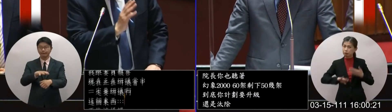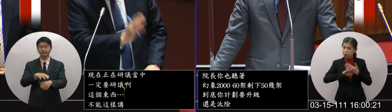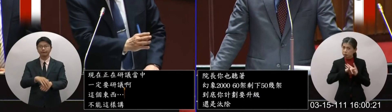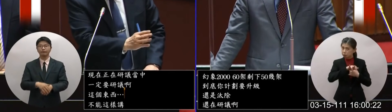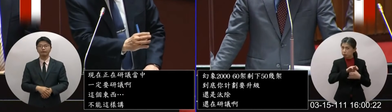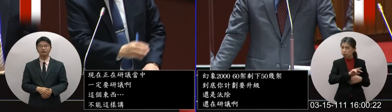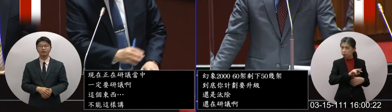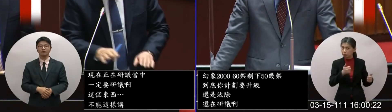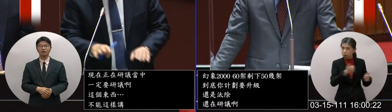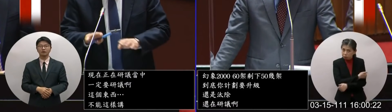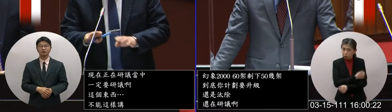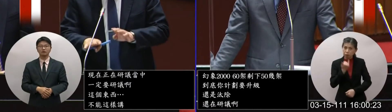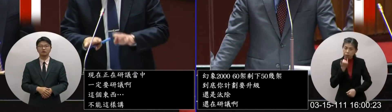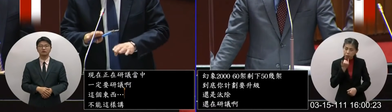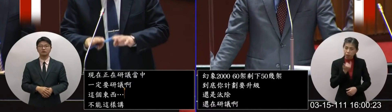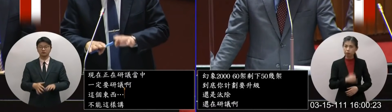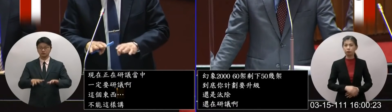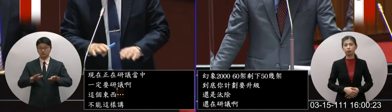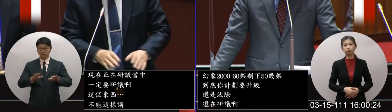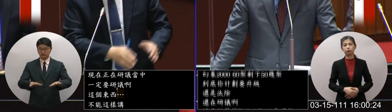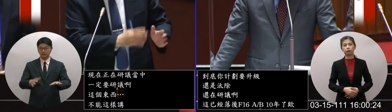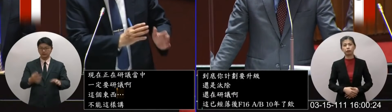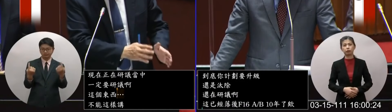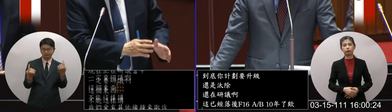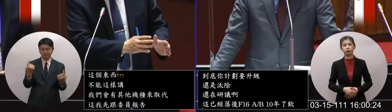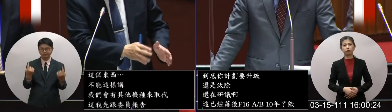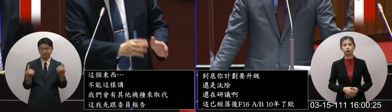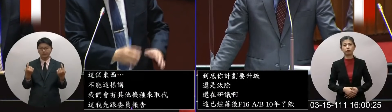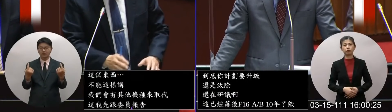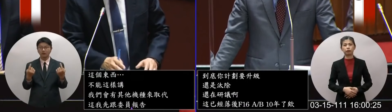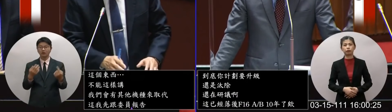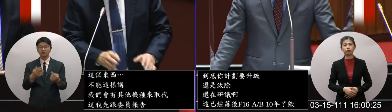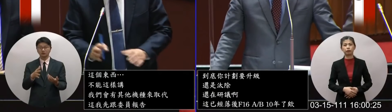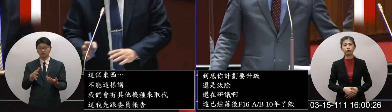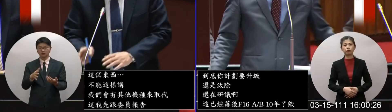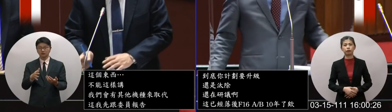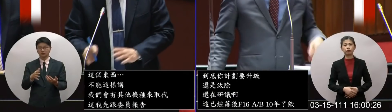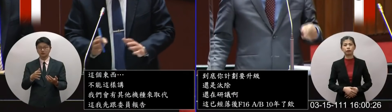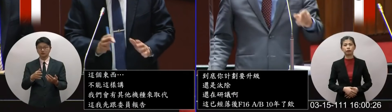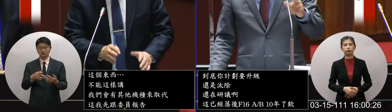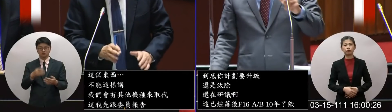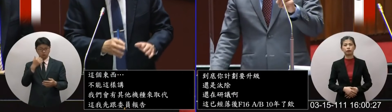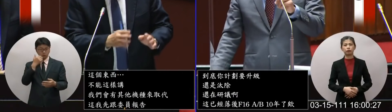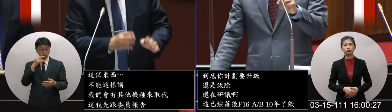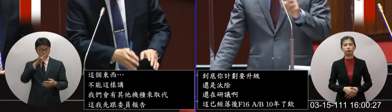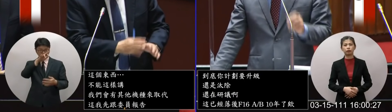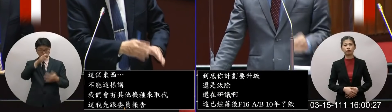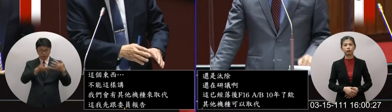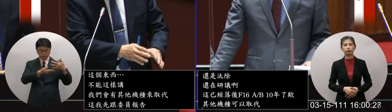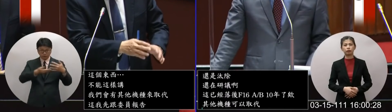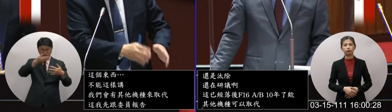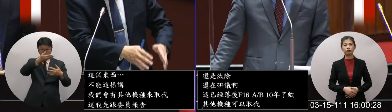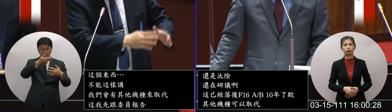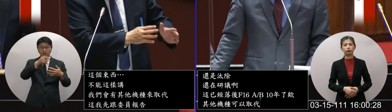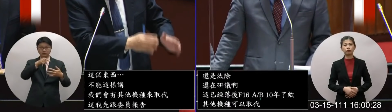可以取代。 我一句话讲，我们要做个比对，要说性能提升， 所要付的金额比原来的要去采